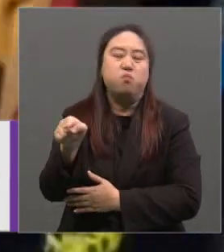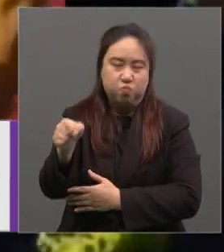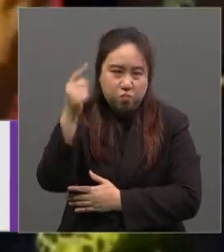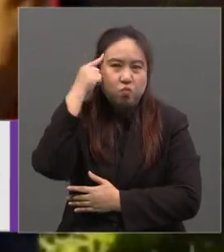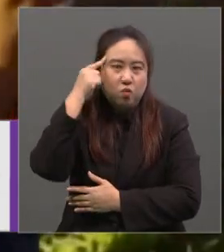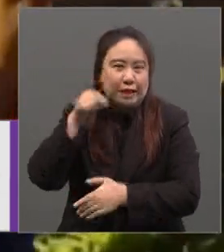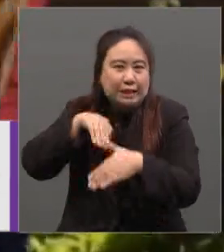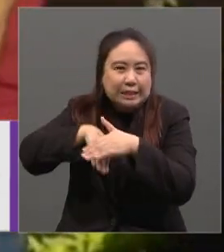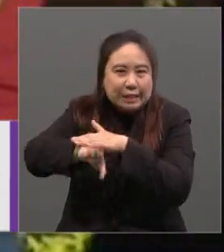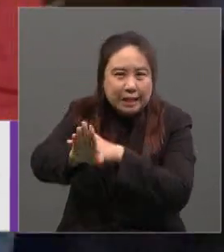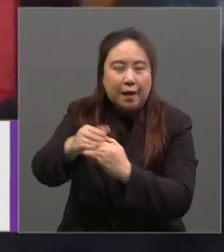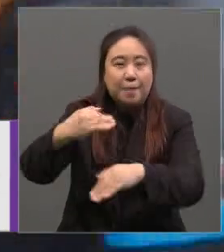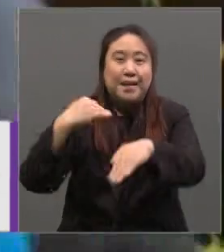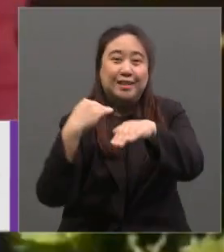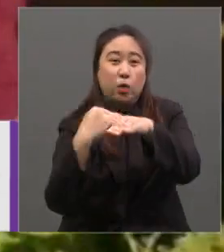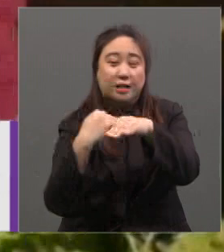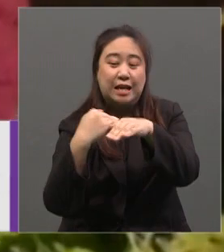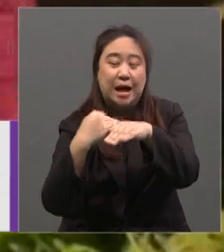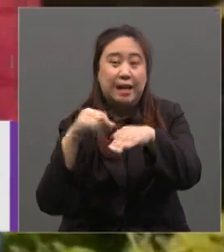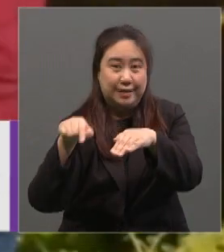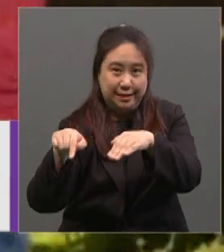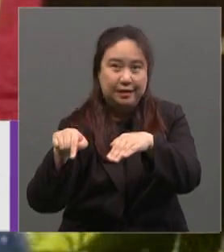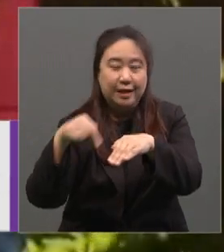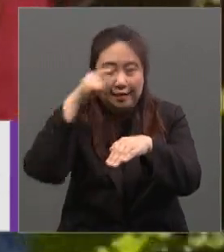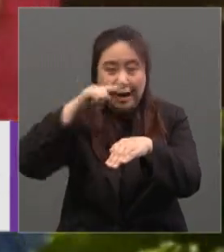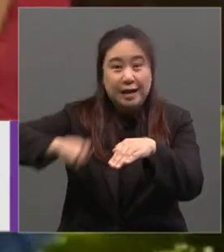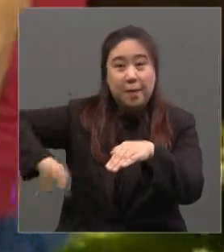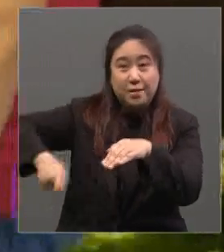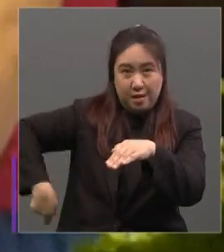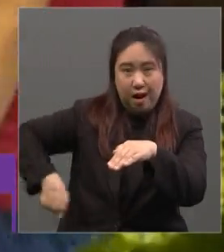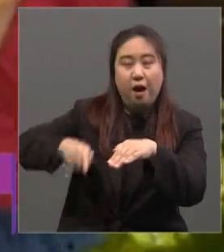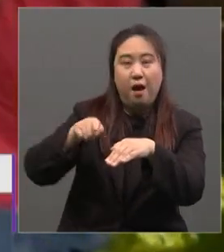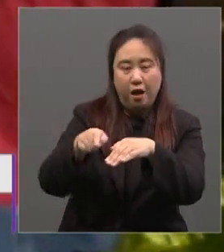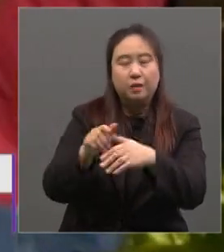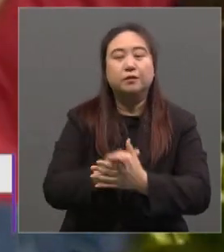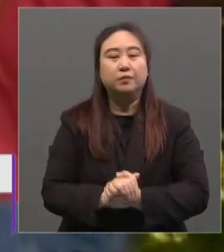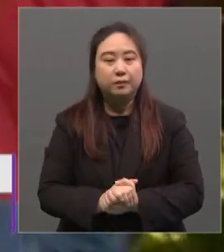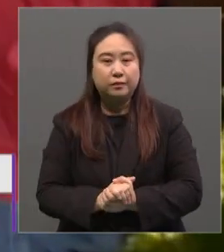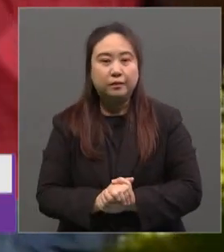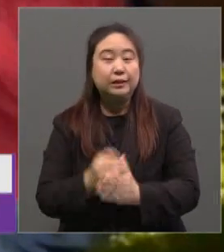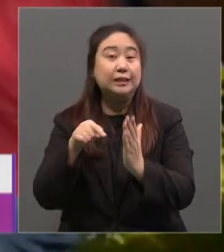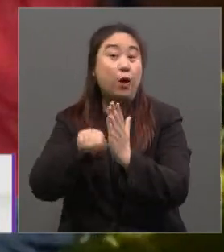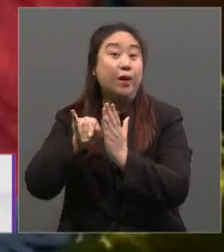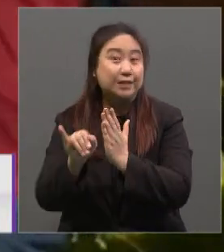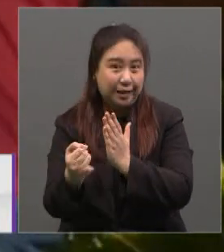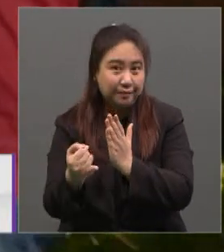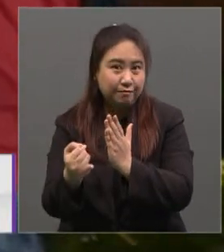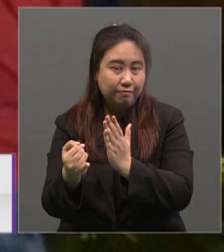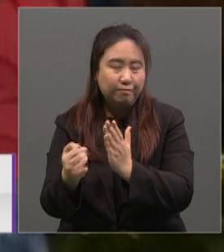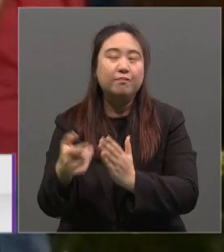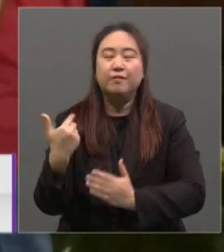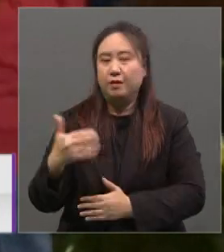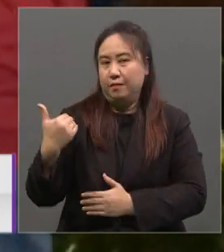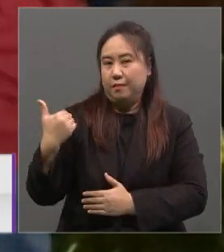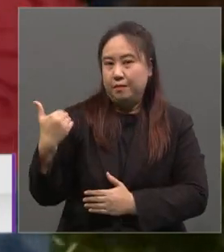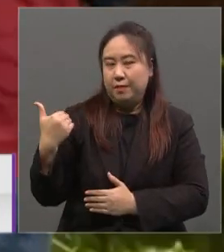ที่ตะเข็บชายแดนที่บ้านผักกาดด่านพรมแดนไทยกัมพูชาอำเภอโป่งน้ำร้อนจังหวัดจันทบุรี 1ในผู้ต้องหา